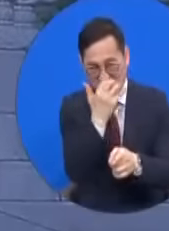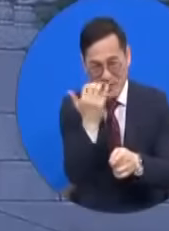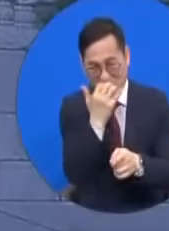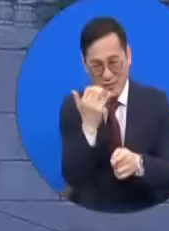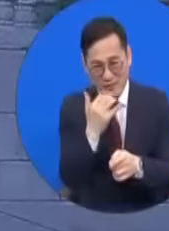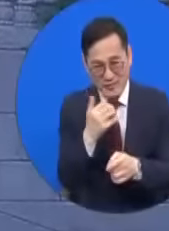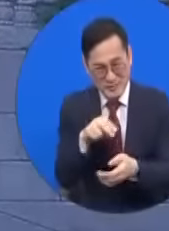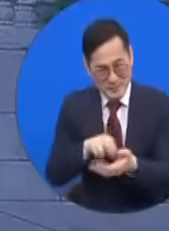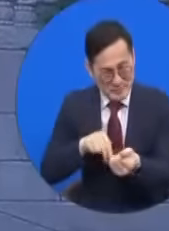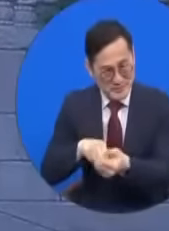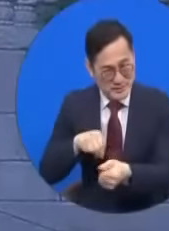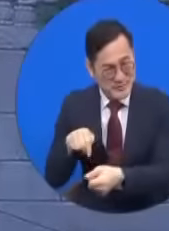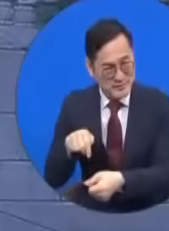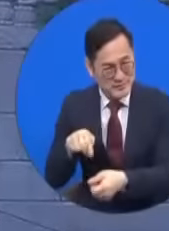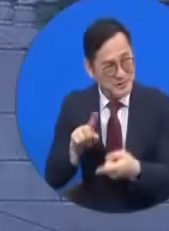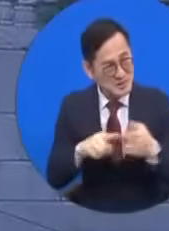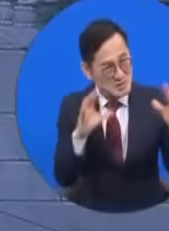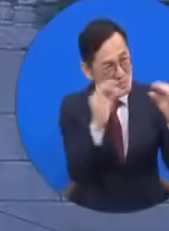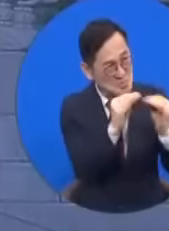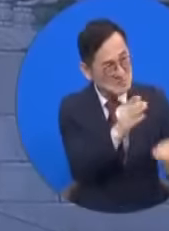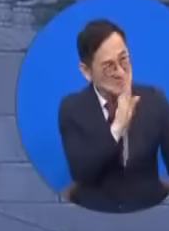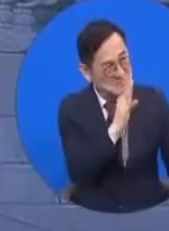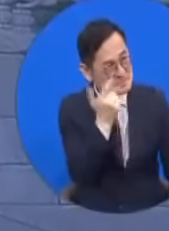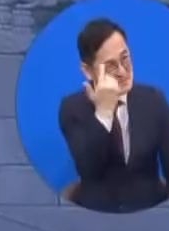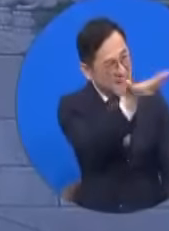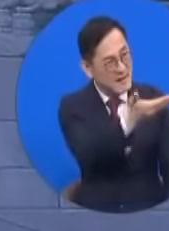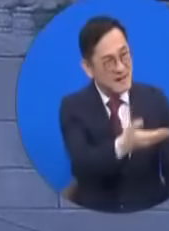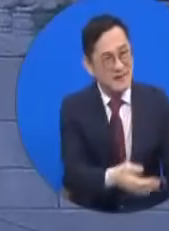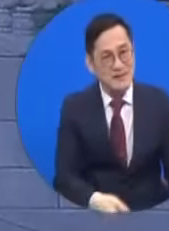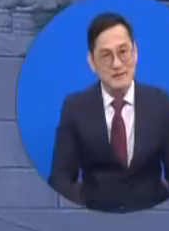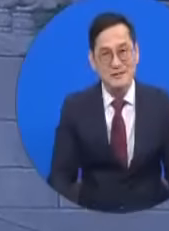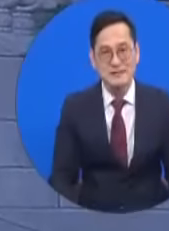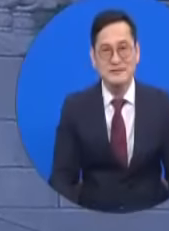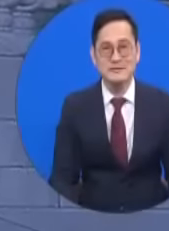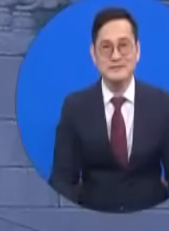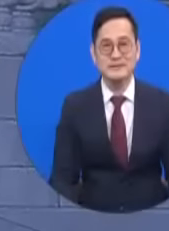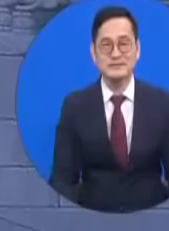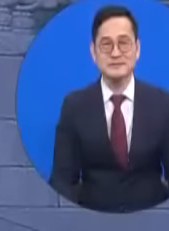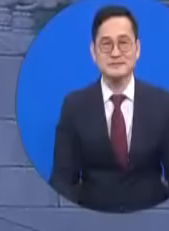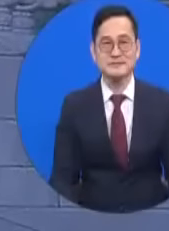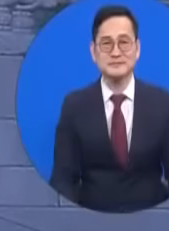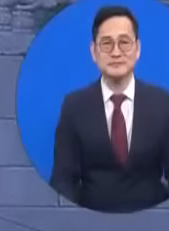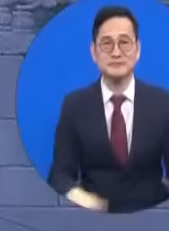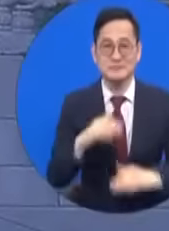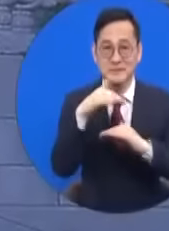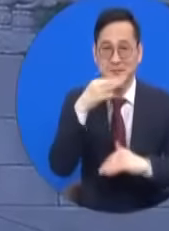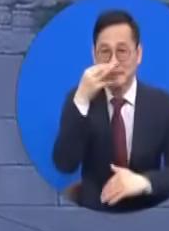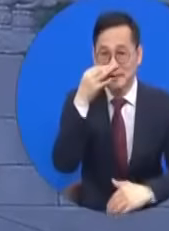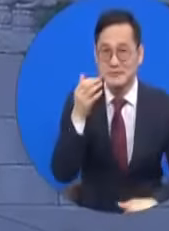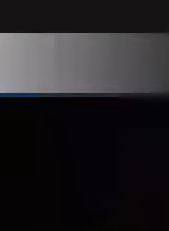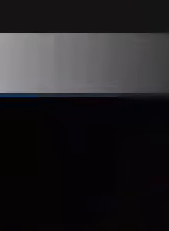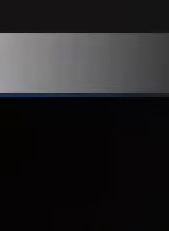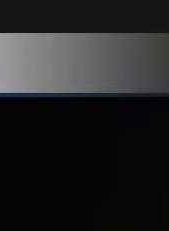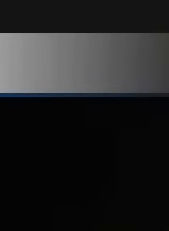그 주장에 동조하는 것 아니냐, 두둔하는 것 아니냐 한동훈 비대위원장의 비판입니다. 들어보시죠.